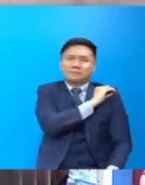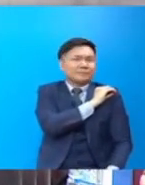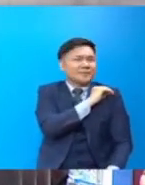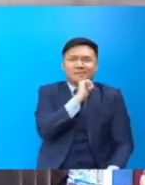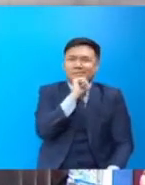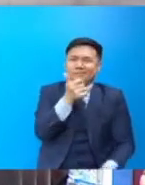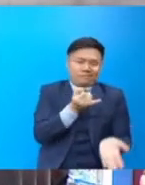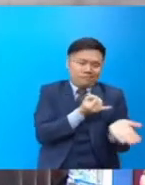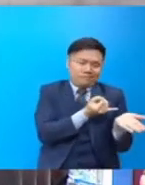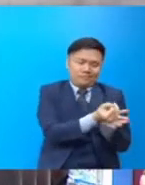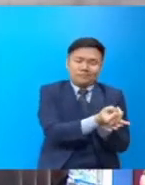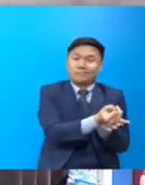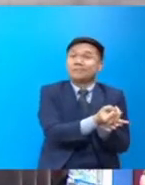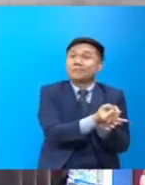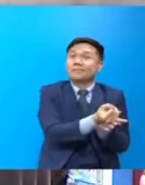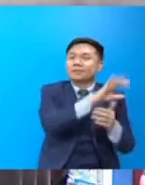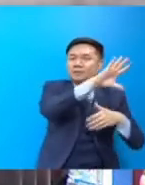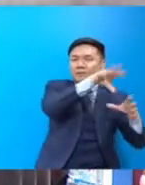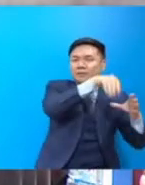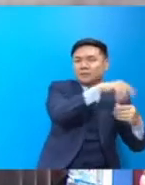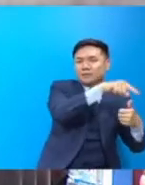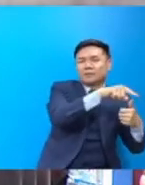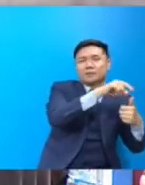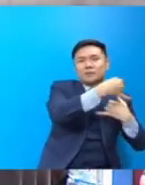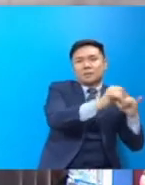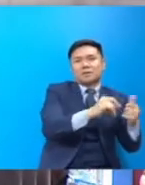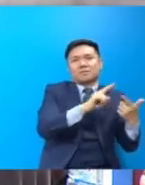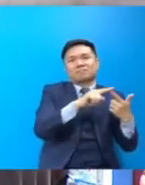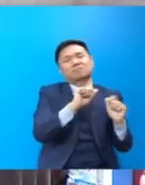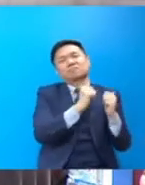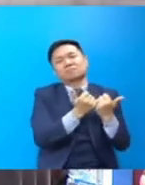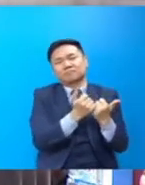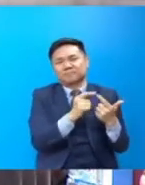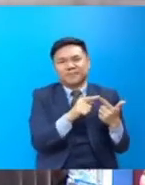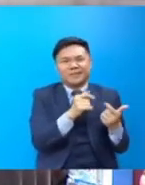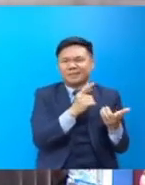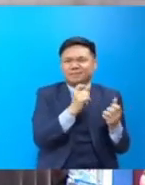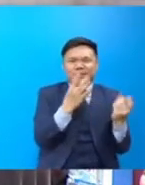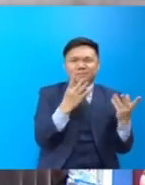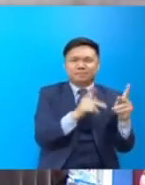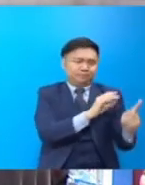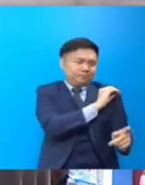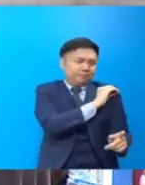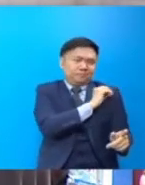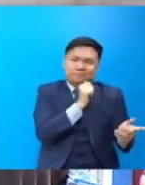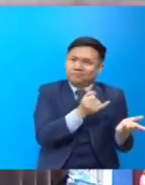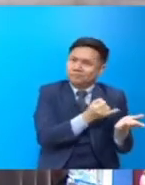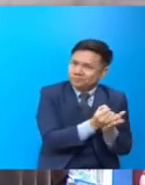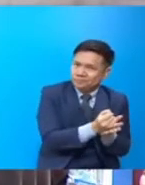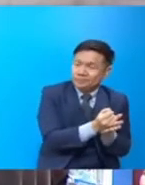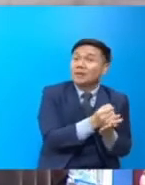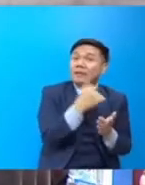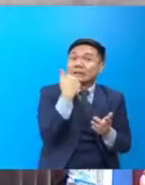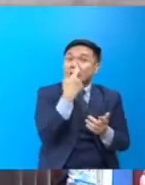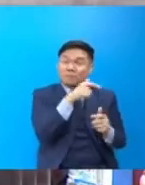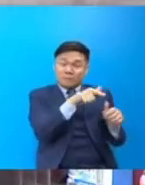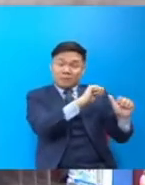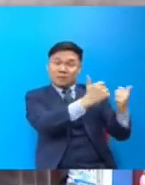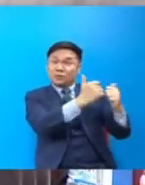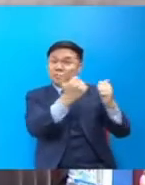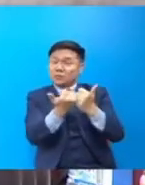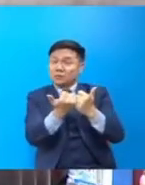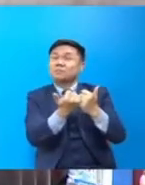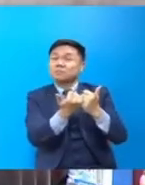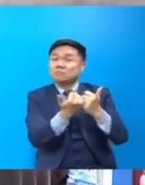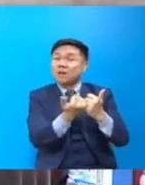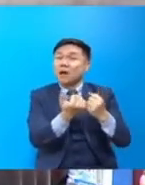dalam agensi maupun kerajaan jabatan umum mengetahui menemani Regency atau jabatan yang terlibat ia